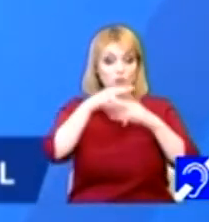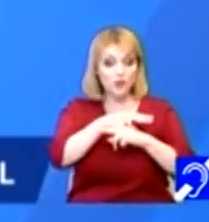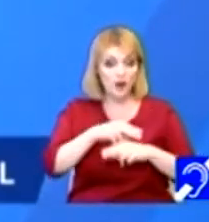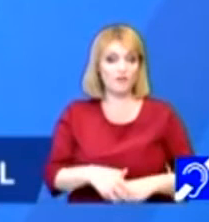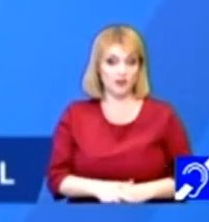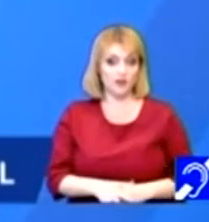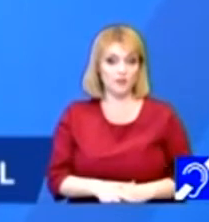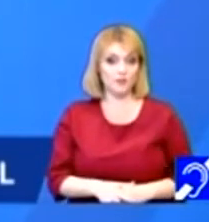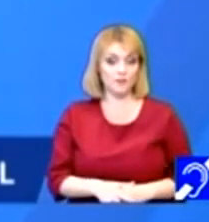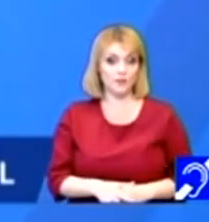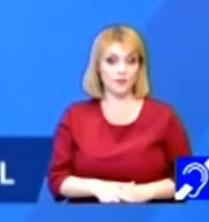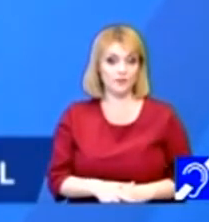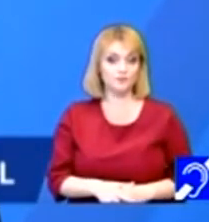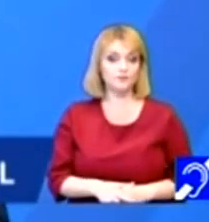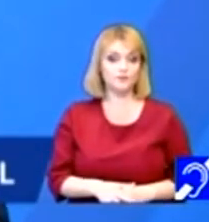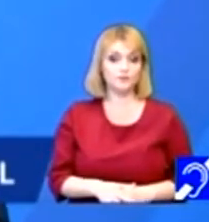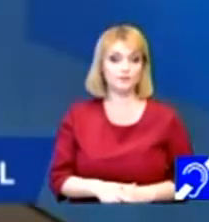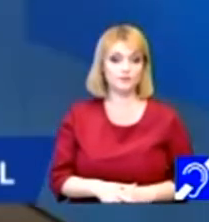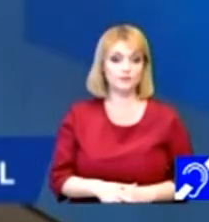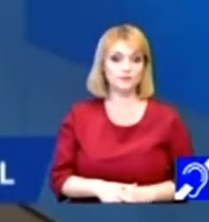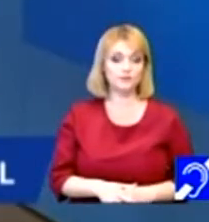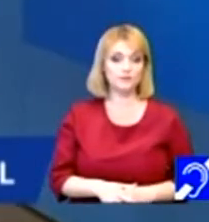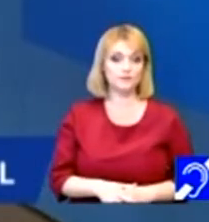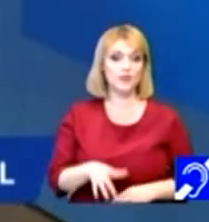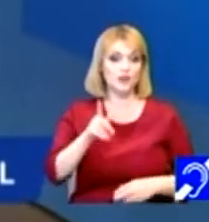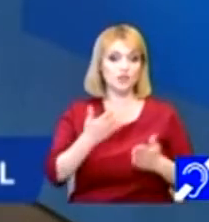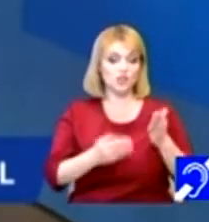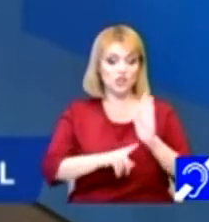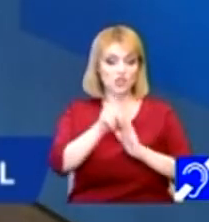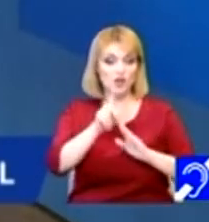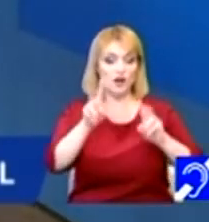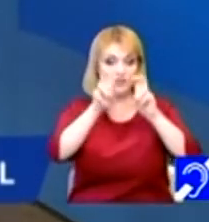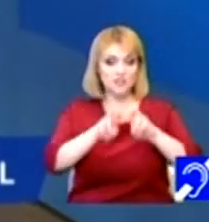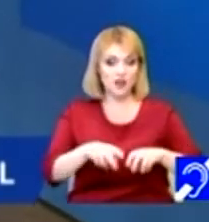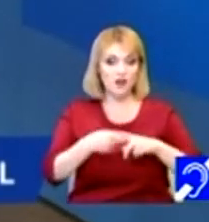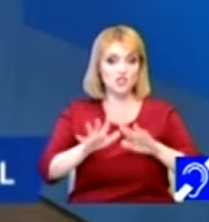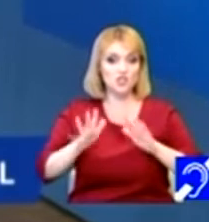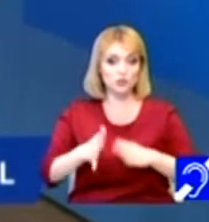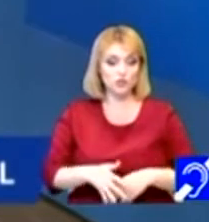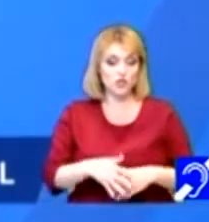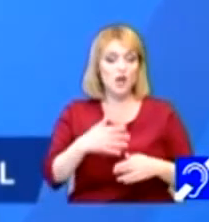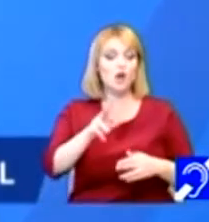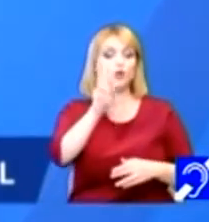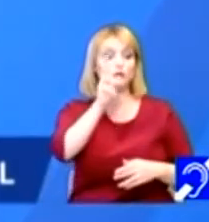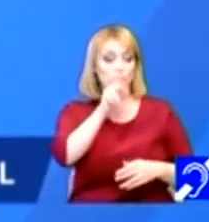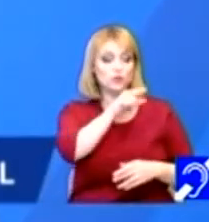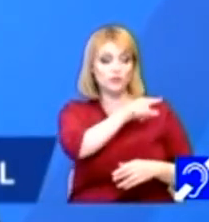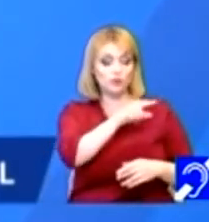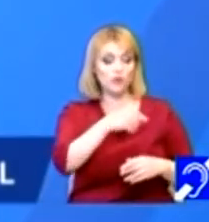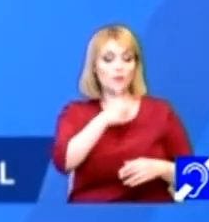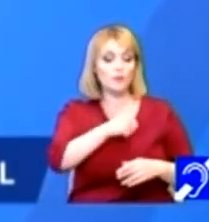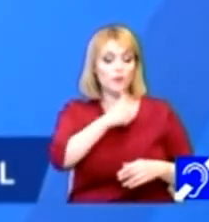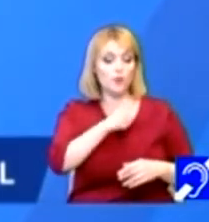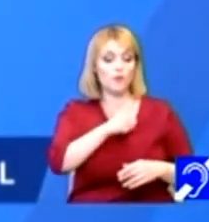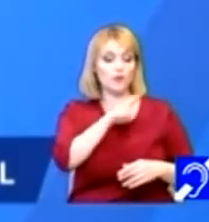reamintit că Germania a acceptat deja solicitarea Moscovei de a investiga cazul în comun. Potrivit ministrului german, învinuirile aduse Germaniei ar